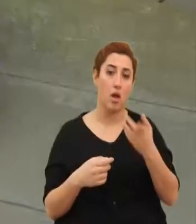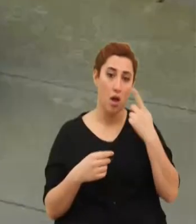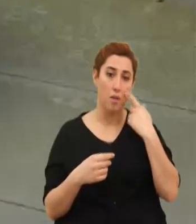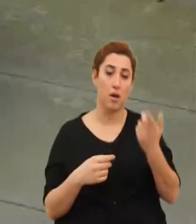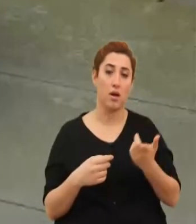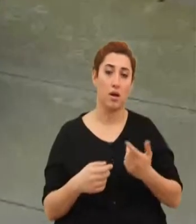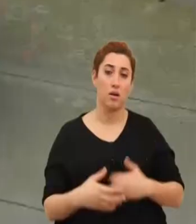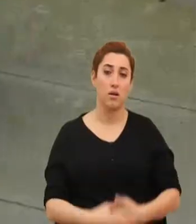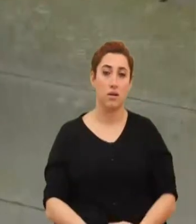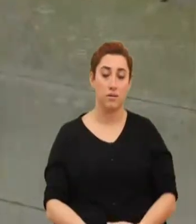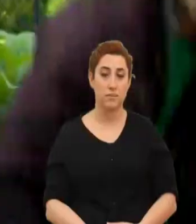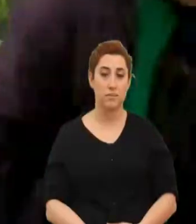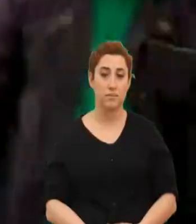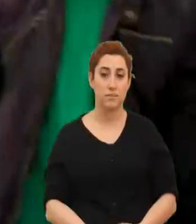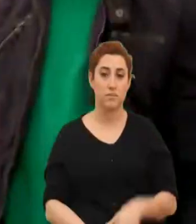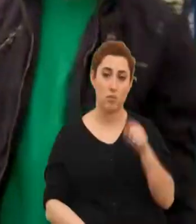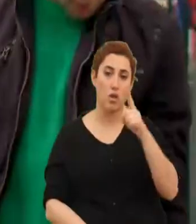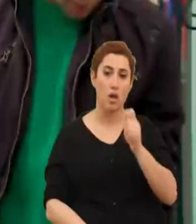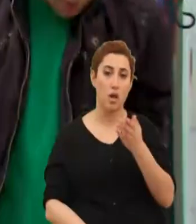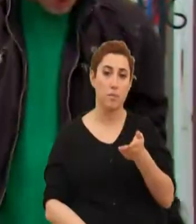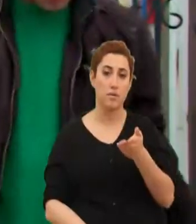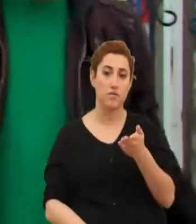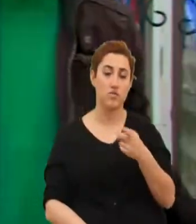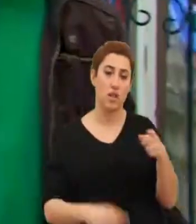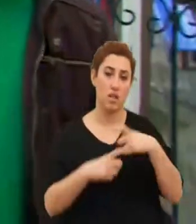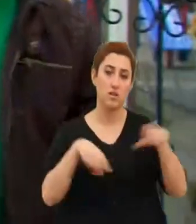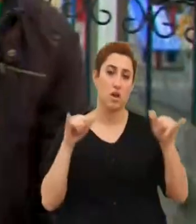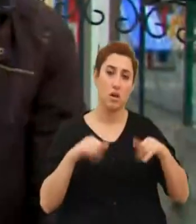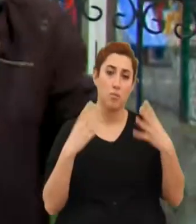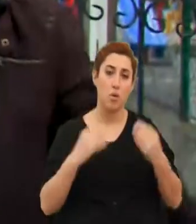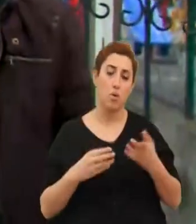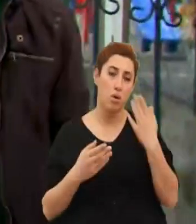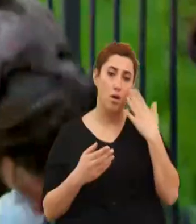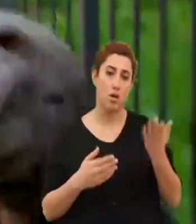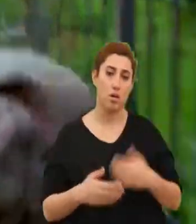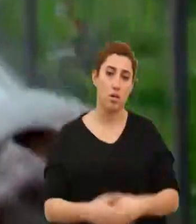Bak böyle. Yere koyduğu poşetin ağzını açtı. Böyle yapınca al sana tezgah oluyor ya.